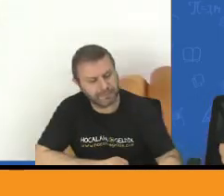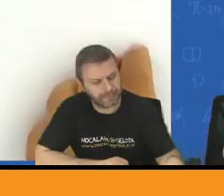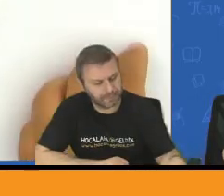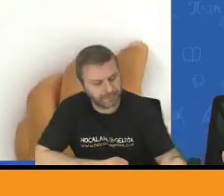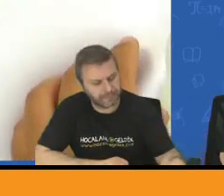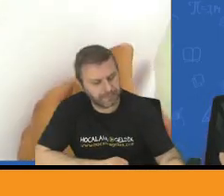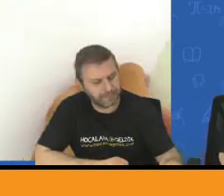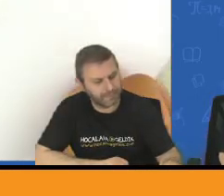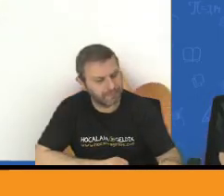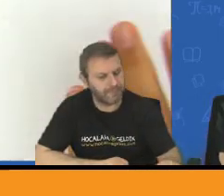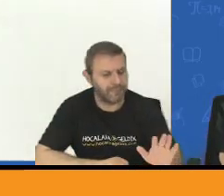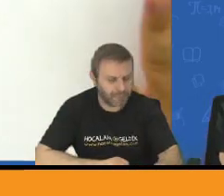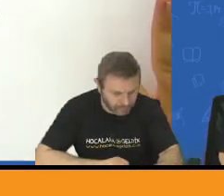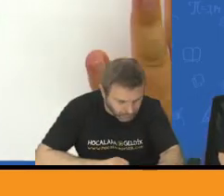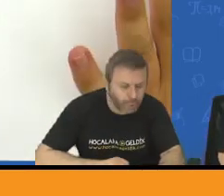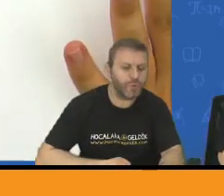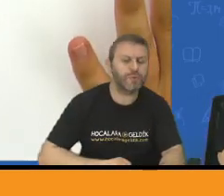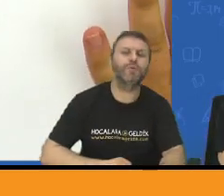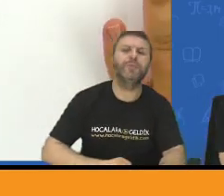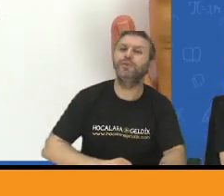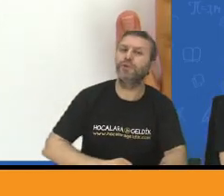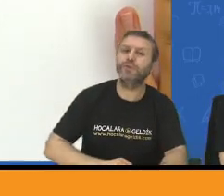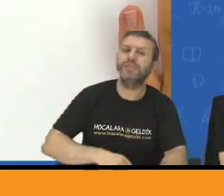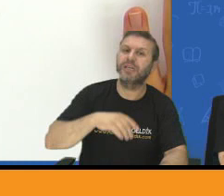mi söylüyor bu meslek grubumuz.